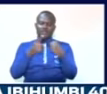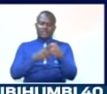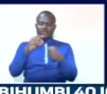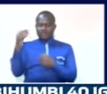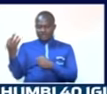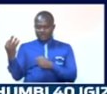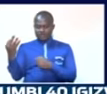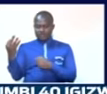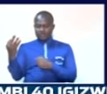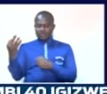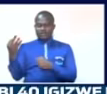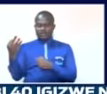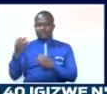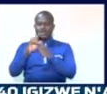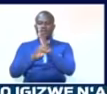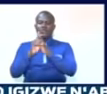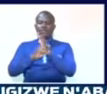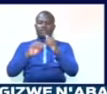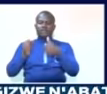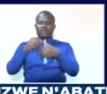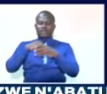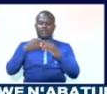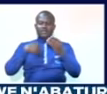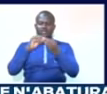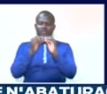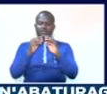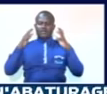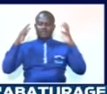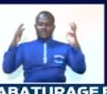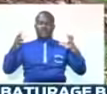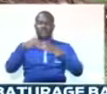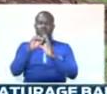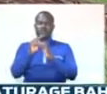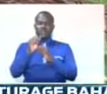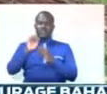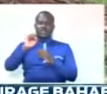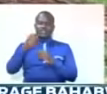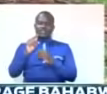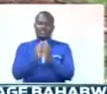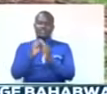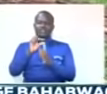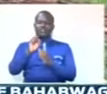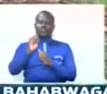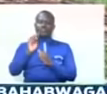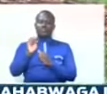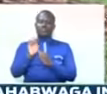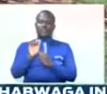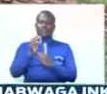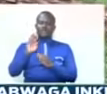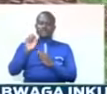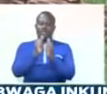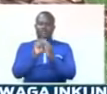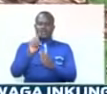119,663 uturere tuza ku isonga mu kugira umubare munini harimo Kanyamasheke Gicumbi Bugesera